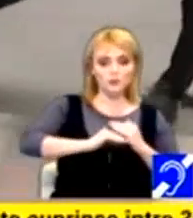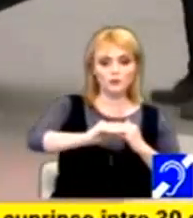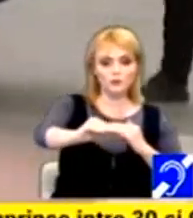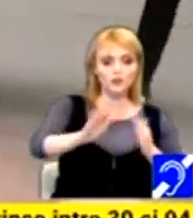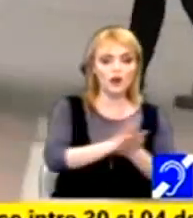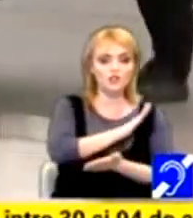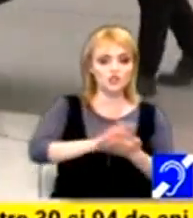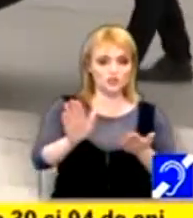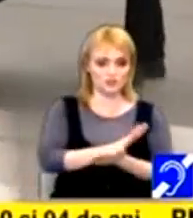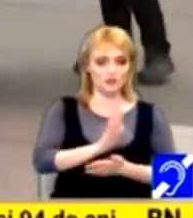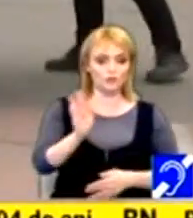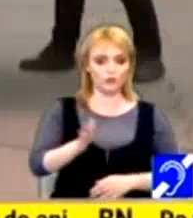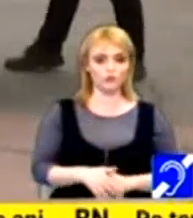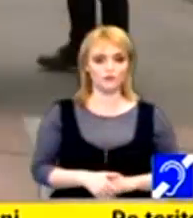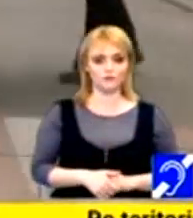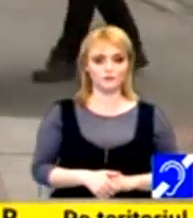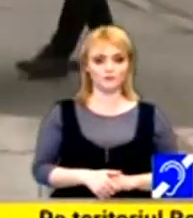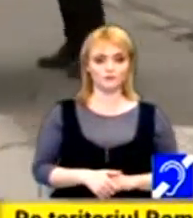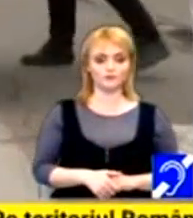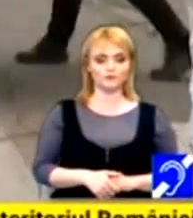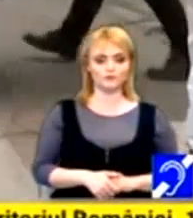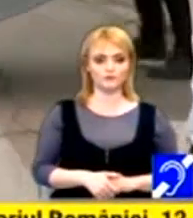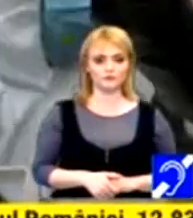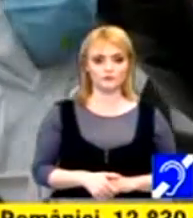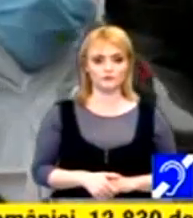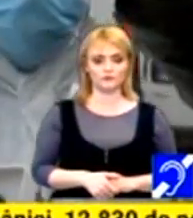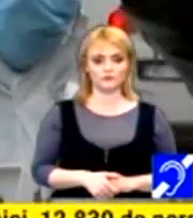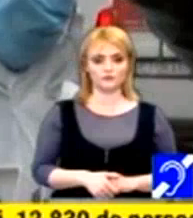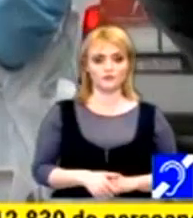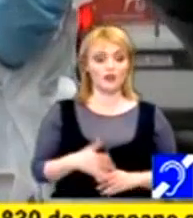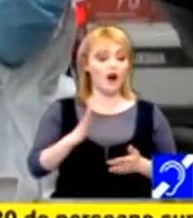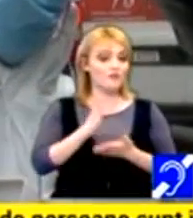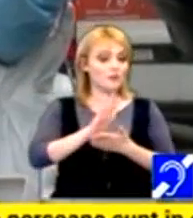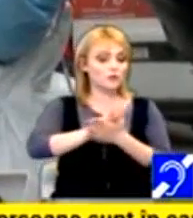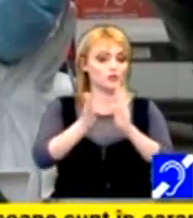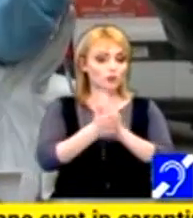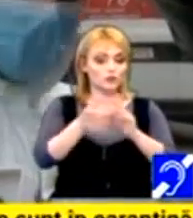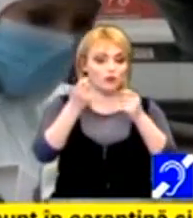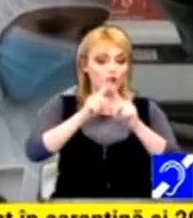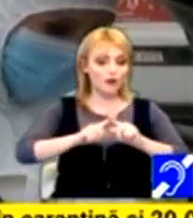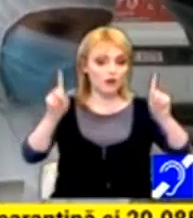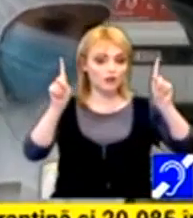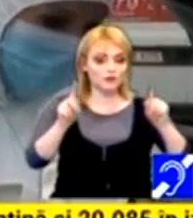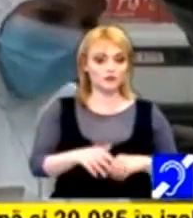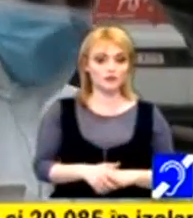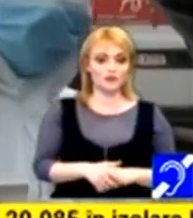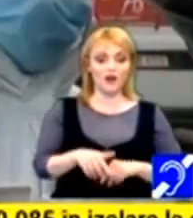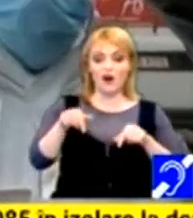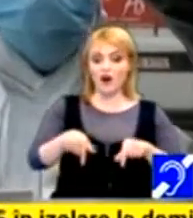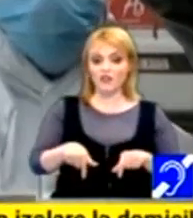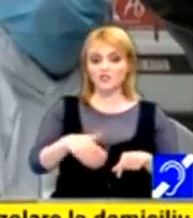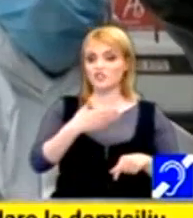cele 4 magazine din zonă vor fi alimentate cu produsele necesare. Avem o situație mai specială aici, nu există